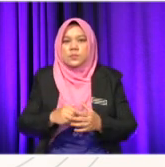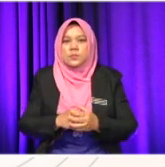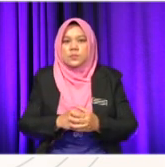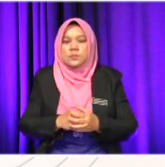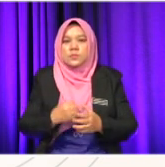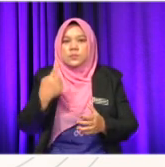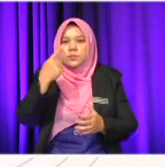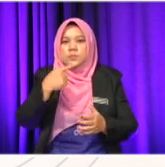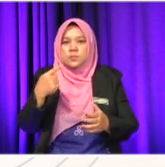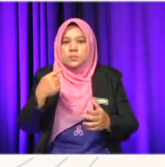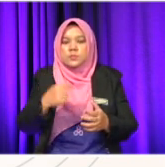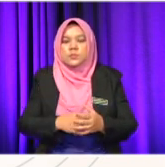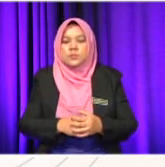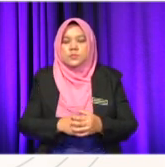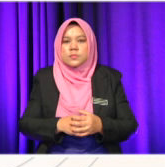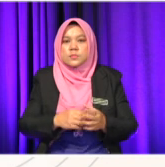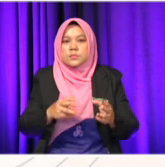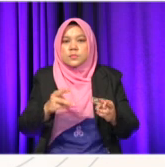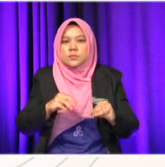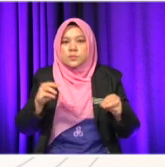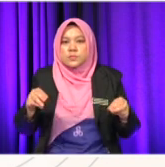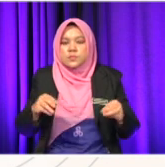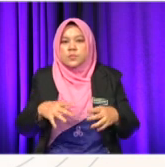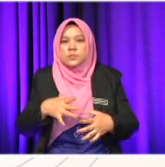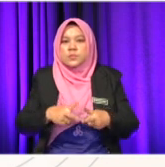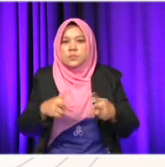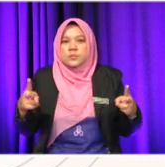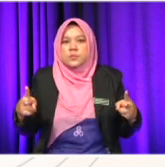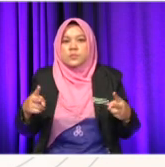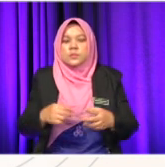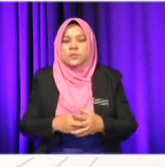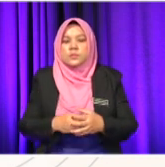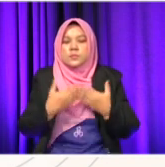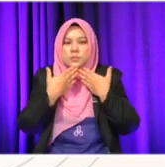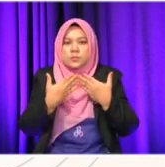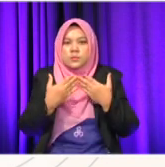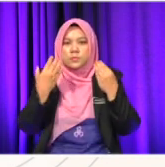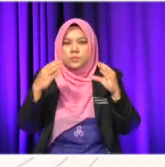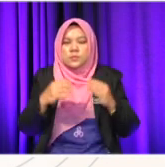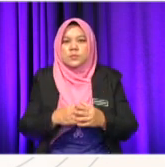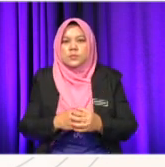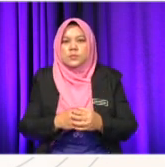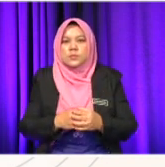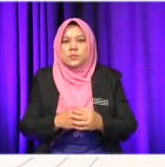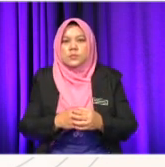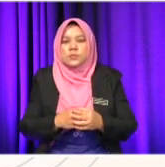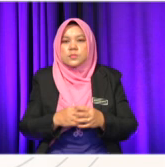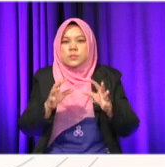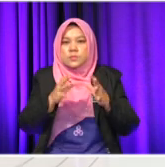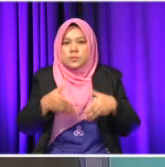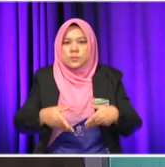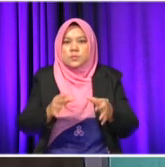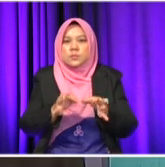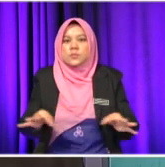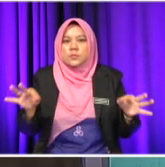muke dan kebaikan laman web ini murid menjadi truji dan belajar untuk belajar dan mengucapkan terima kasih kepada guru maksudnya itulah jalan cerita